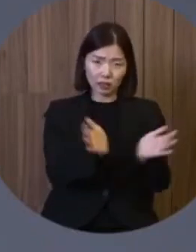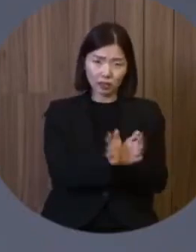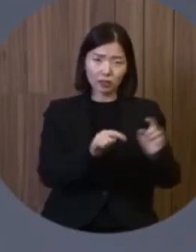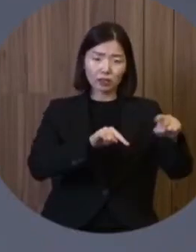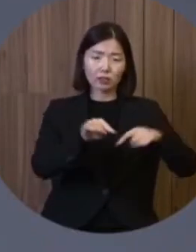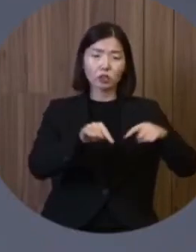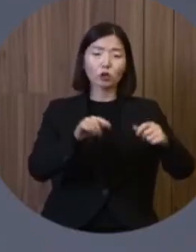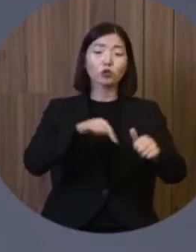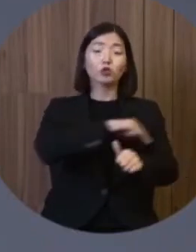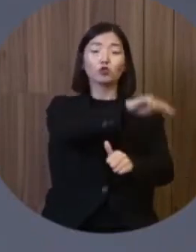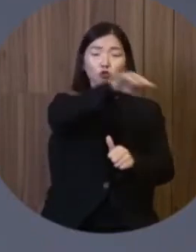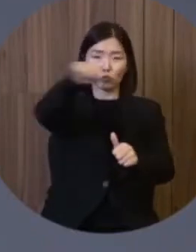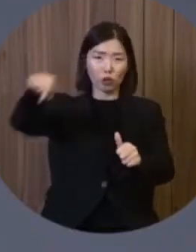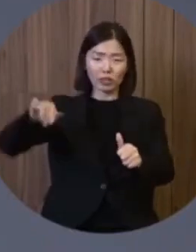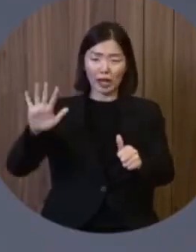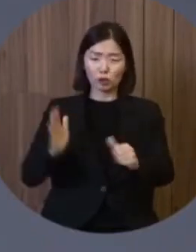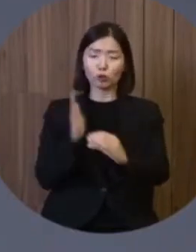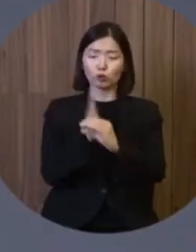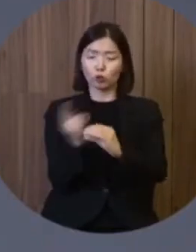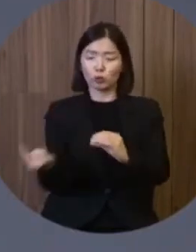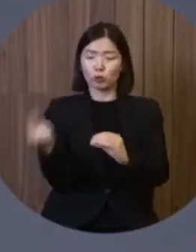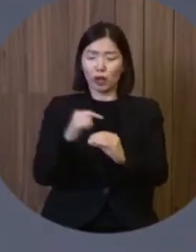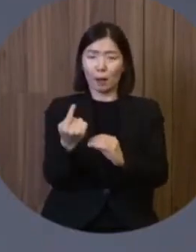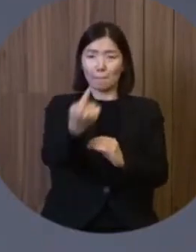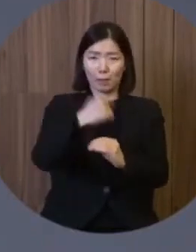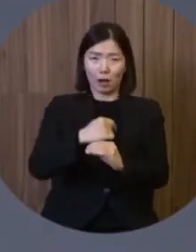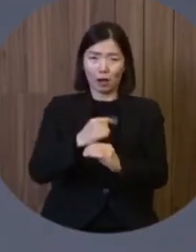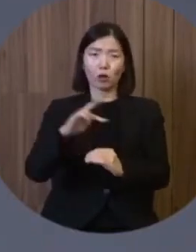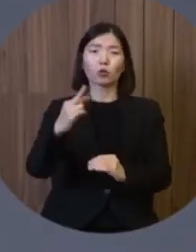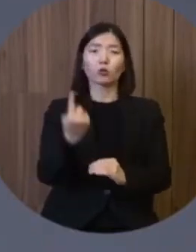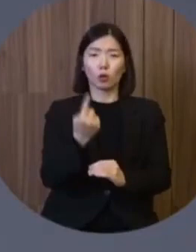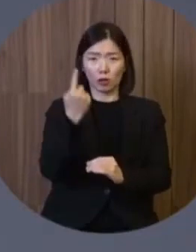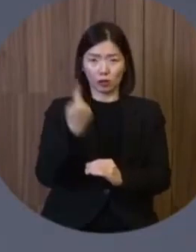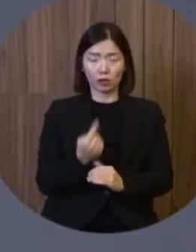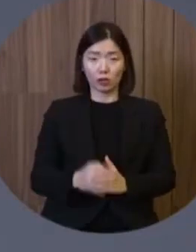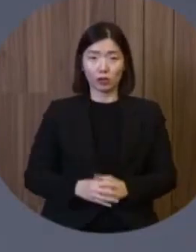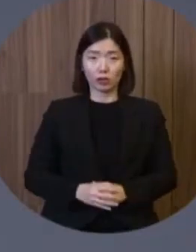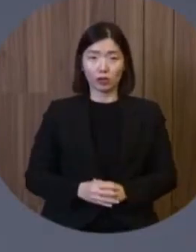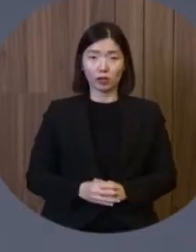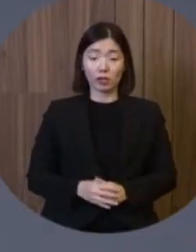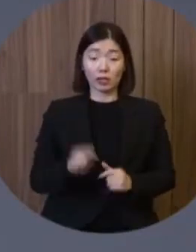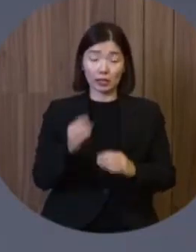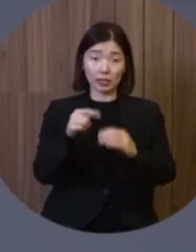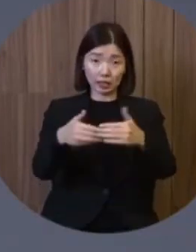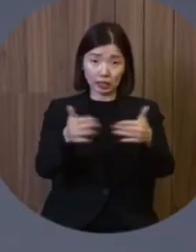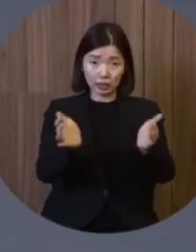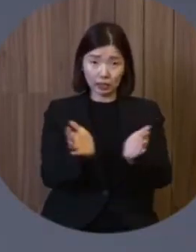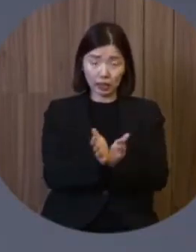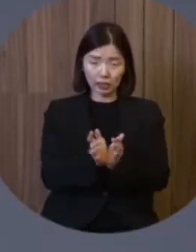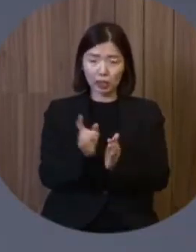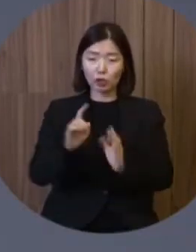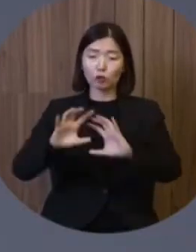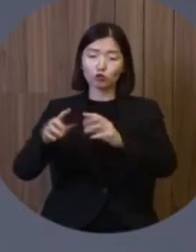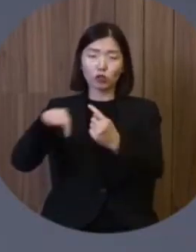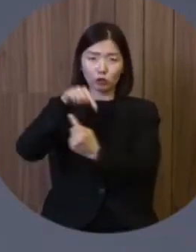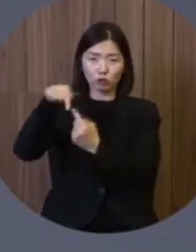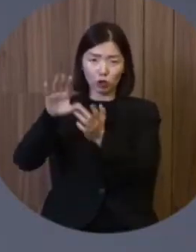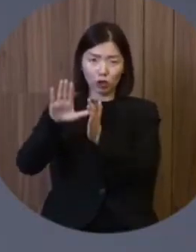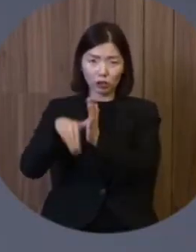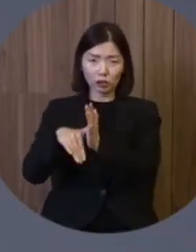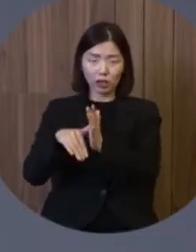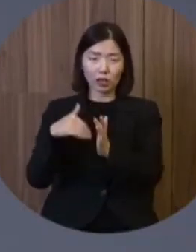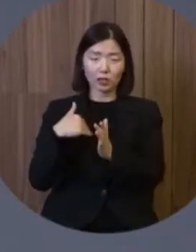정치의 주변에서 중심으로 돌려놓아야 합니다. 정당이 국가 운영에